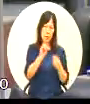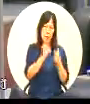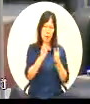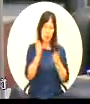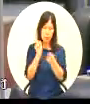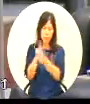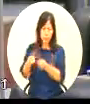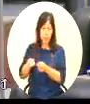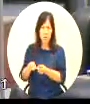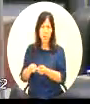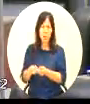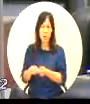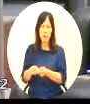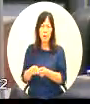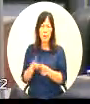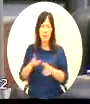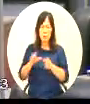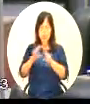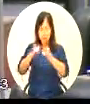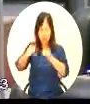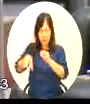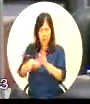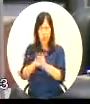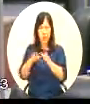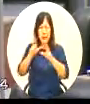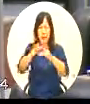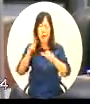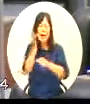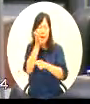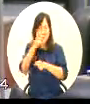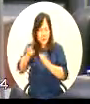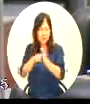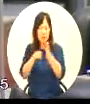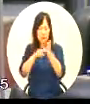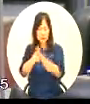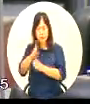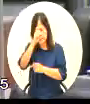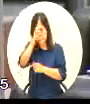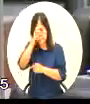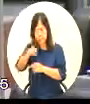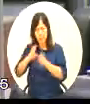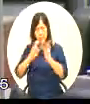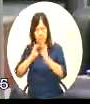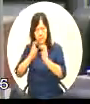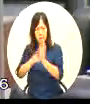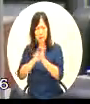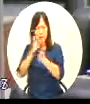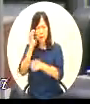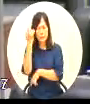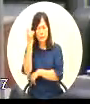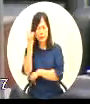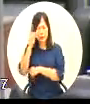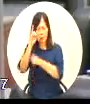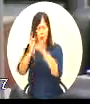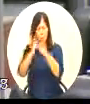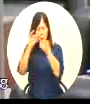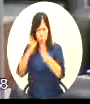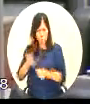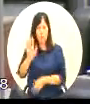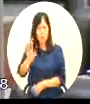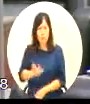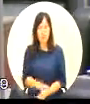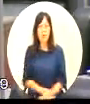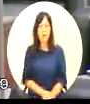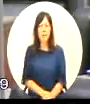道，好，我们地方，我们大冈山地区期待这条捷运已经期待十几年了。好，那我觉得现